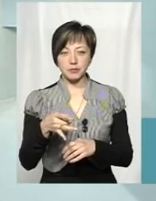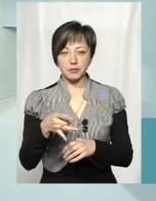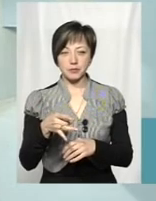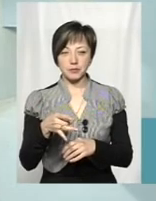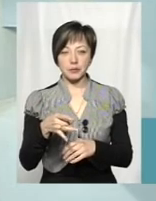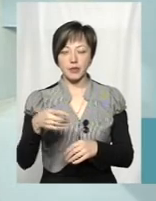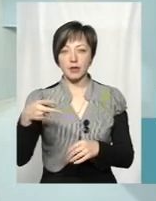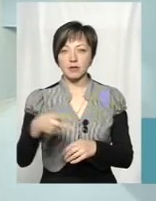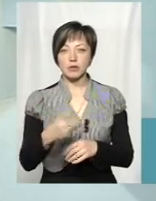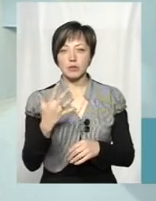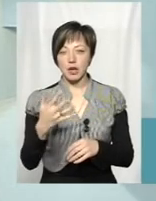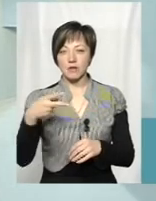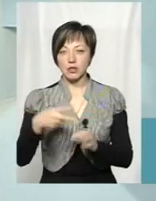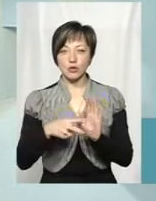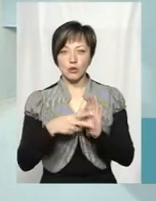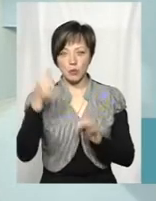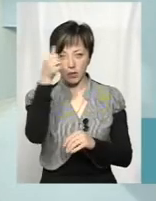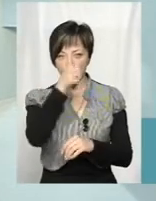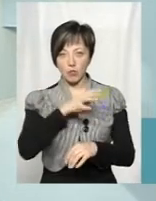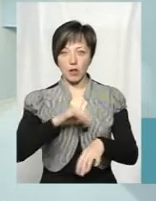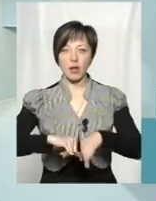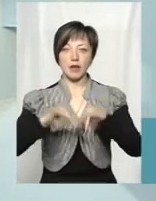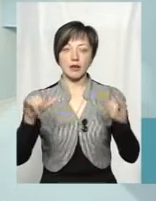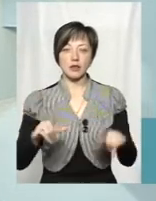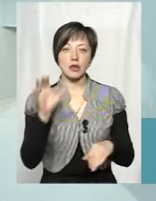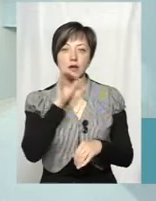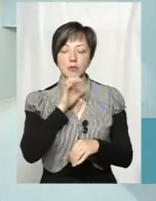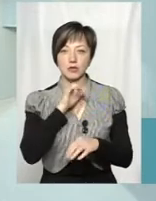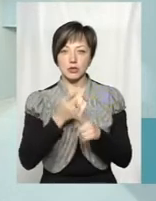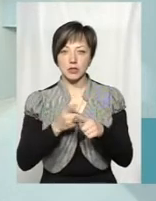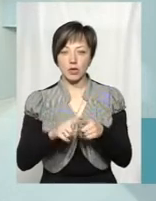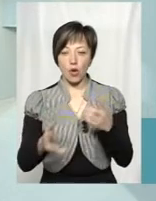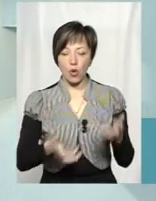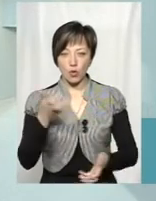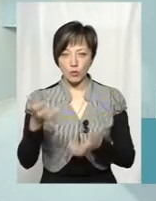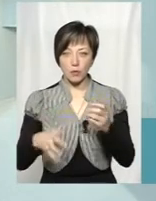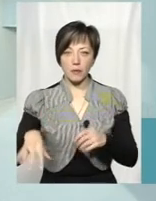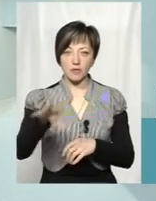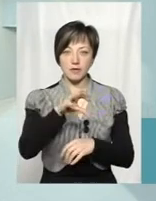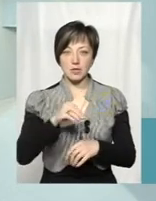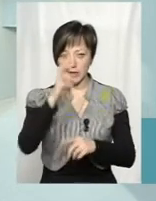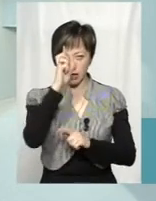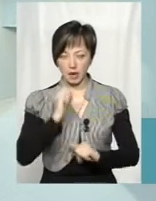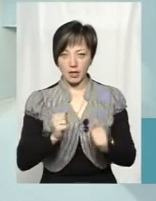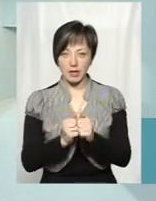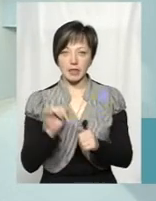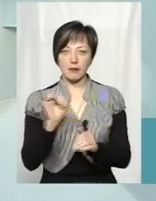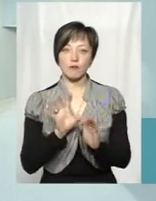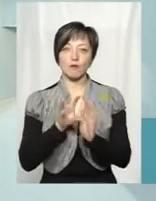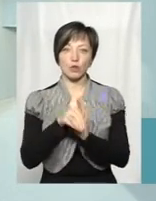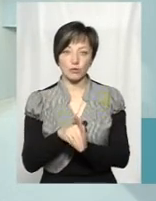Ну, 2005-2007 рік там була хвиля оцих грабіжницьких таких розкопків по всій країні, і в тому